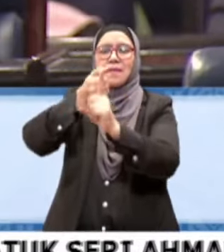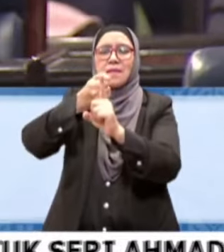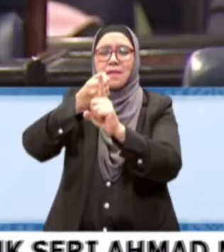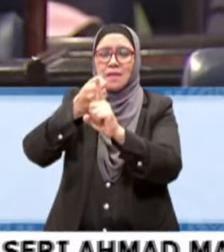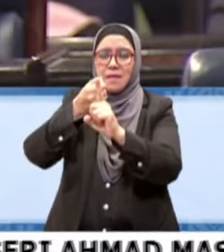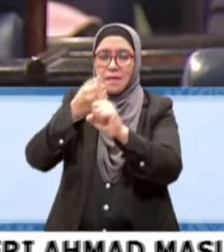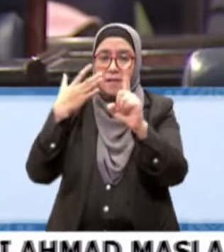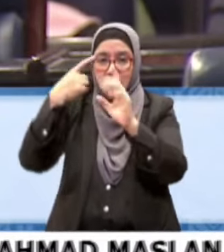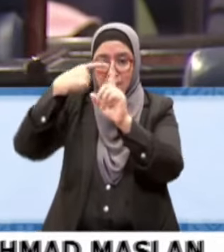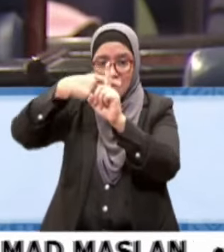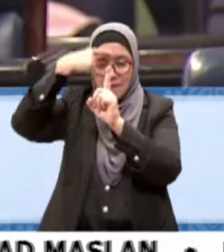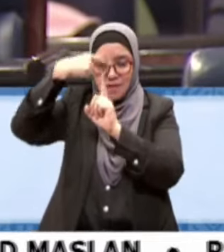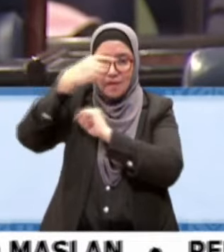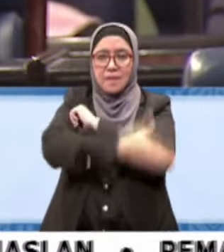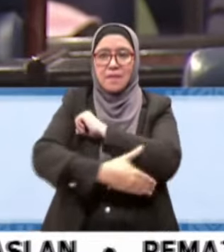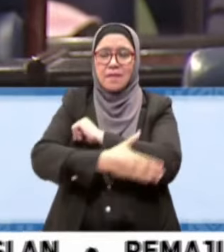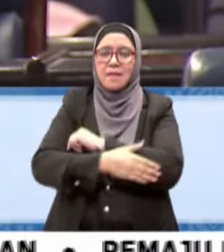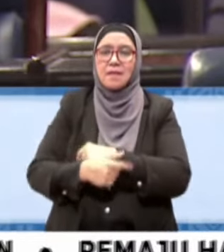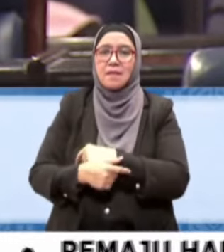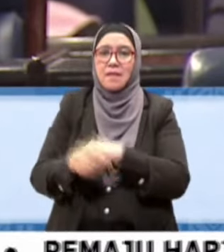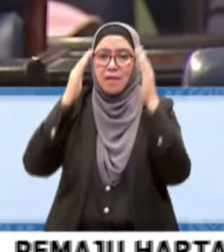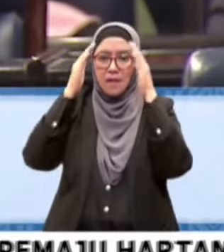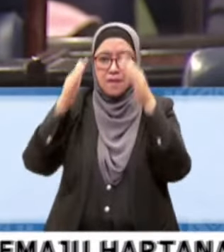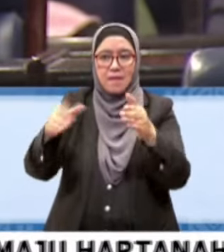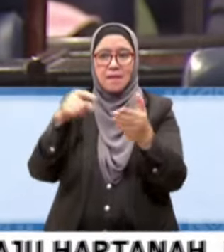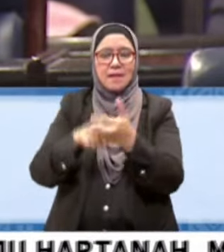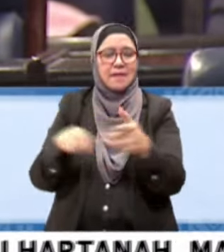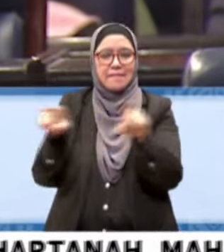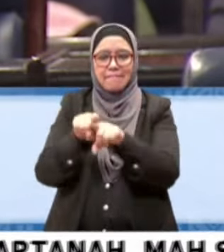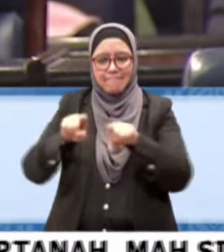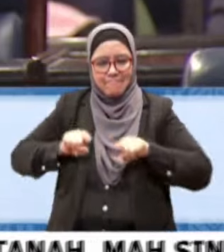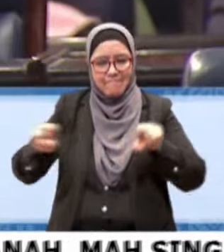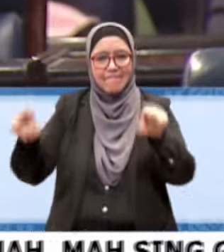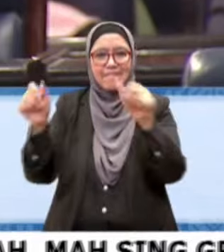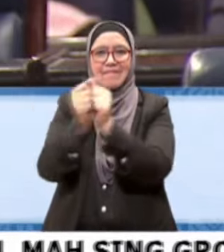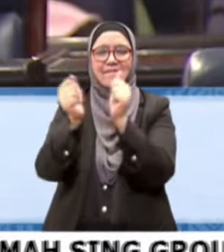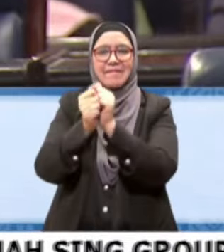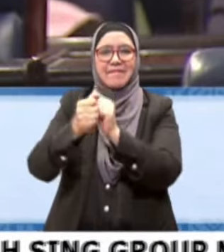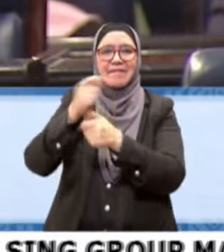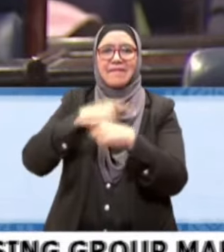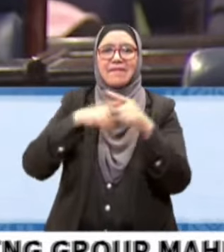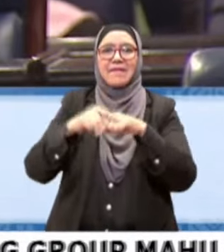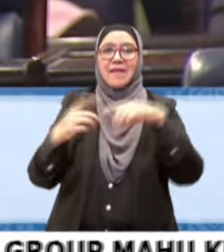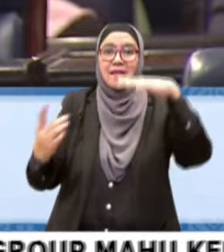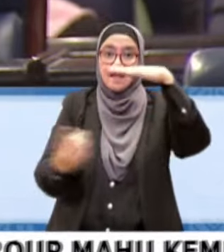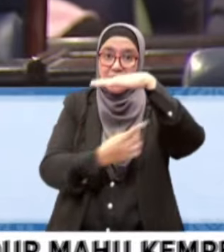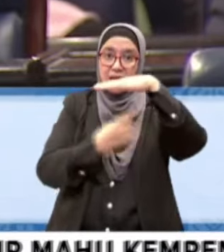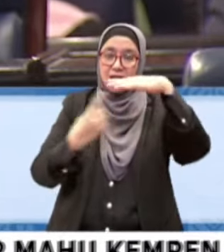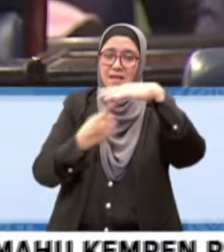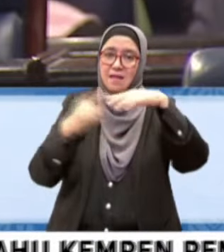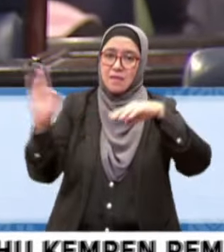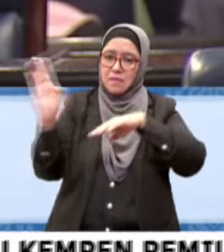fokus ini adalah Solari dengan Mak lambat dasar Pelabuhan polisi bertugaskan